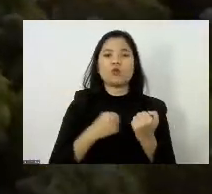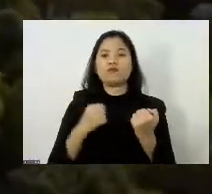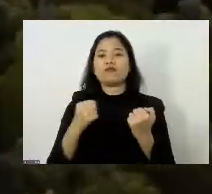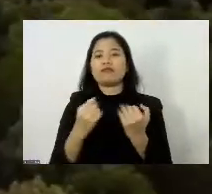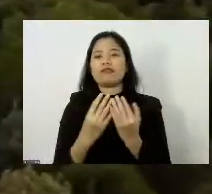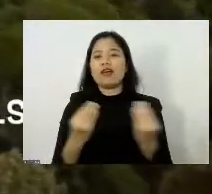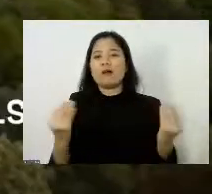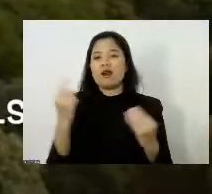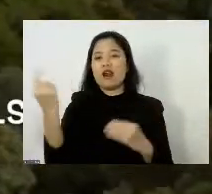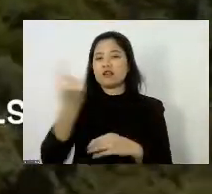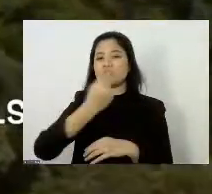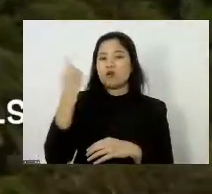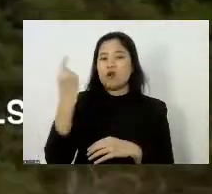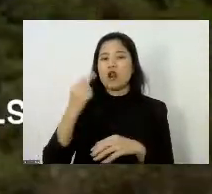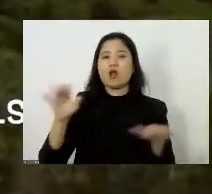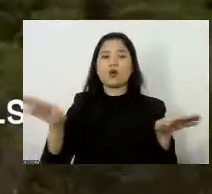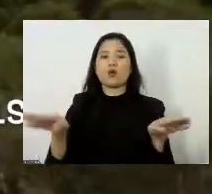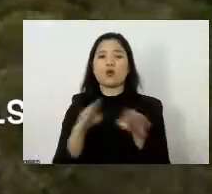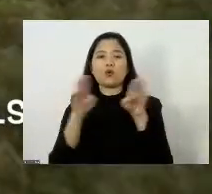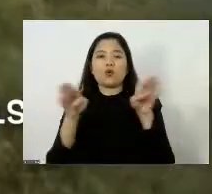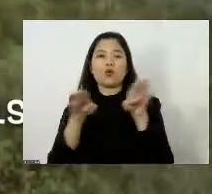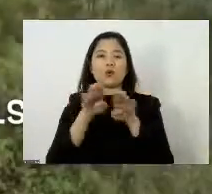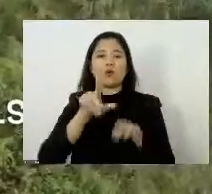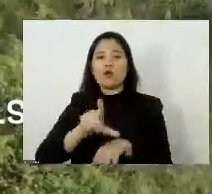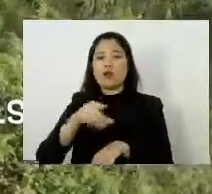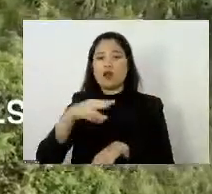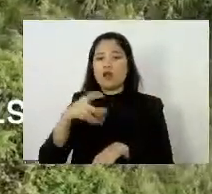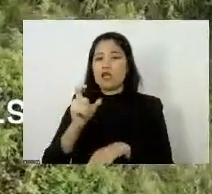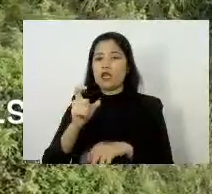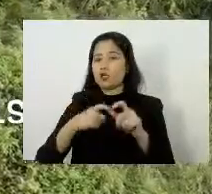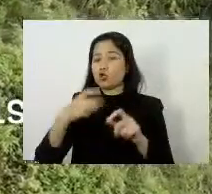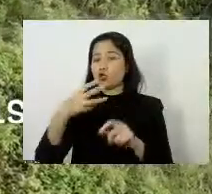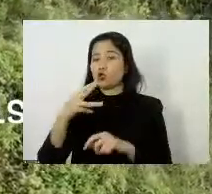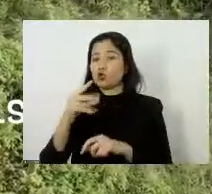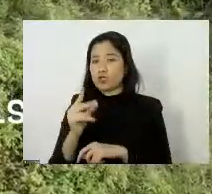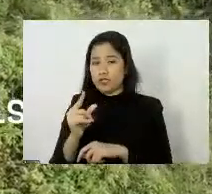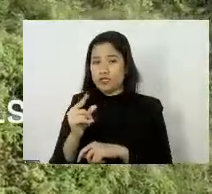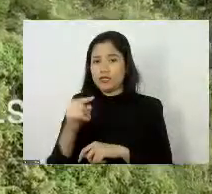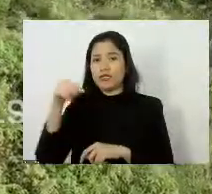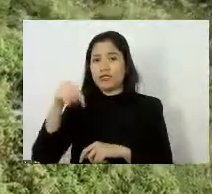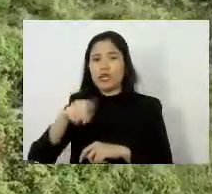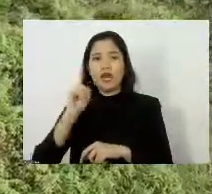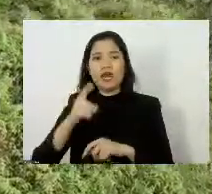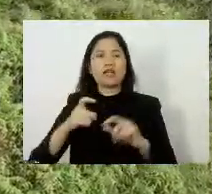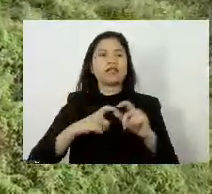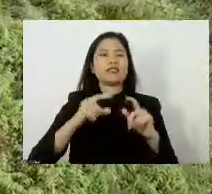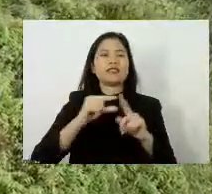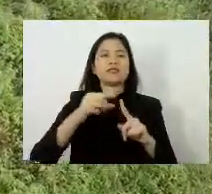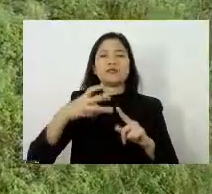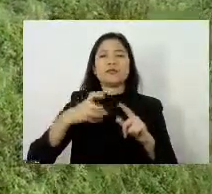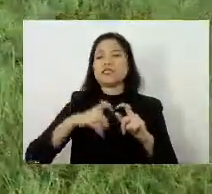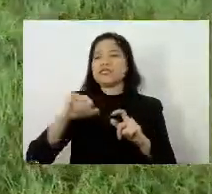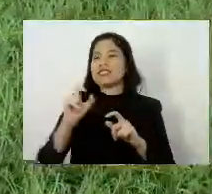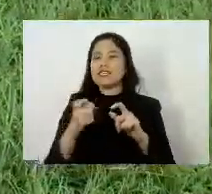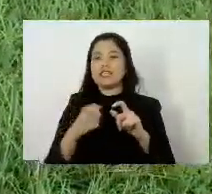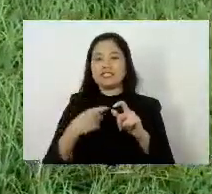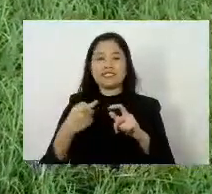ekosistem sejak lama dan tentunya spesies unik gajah semuanya